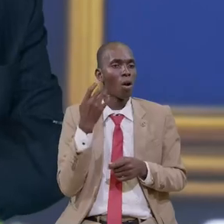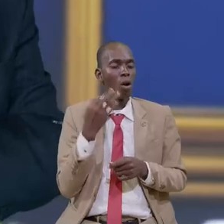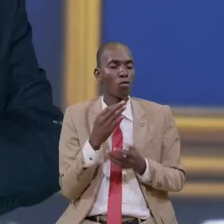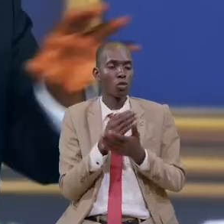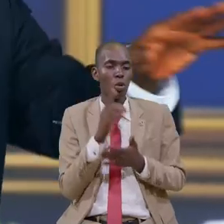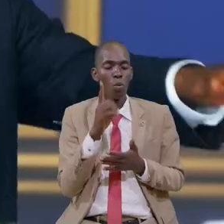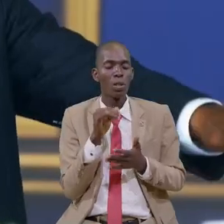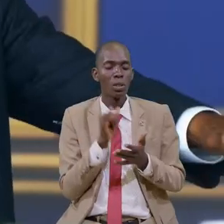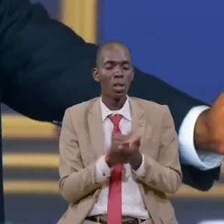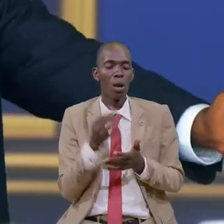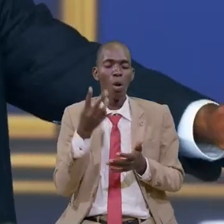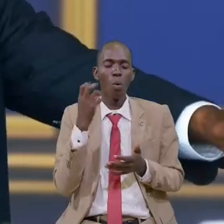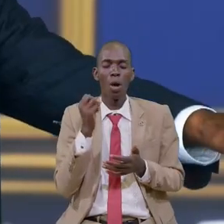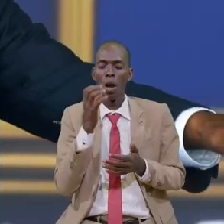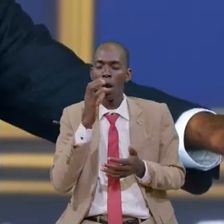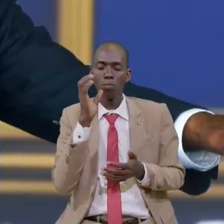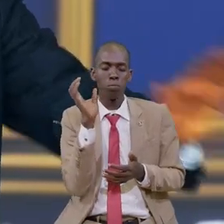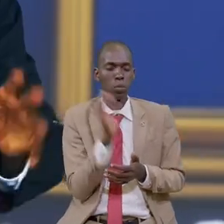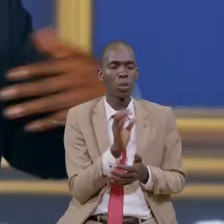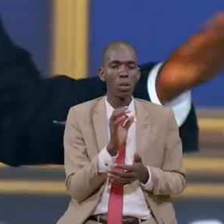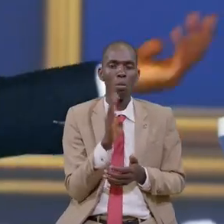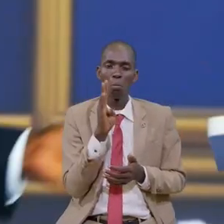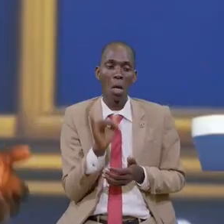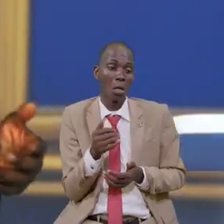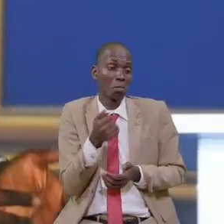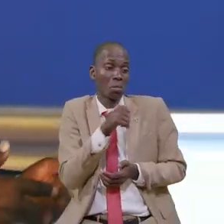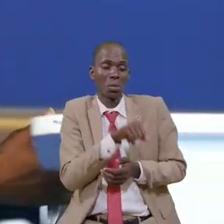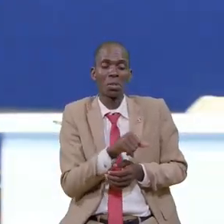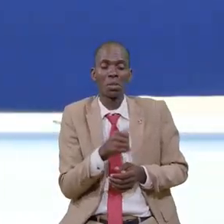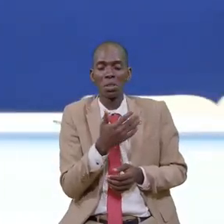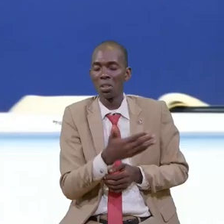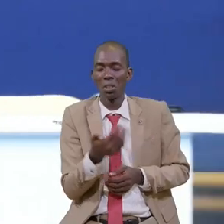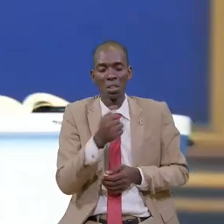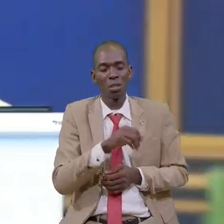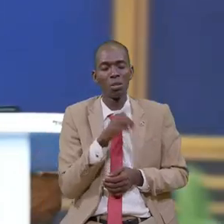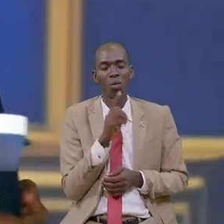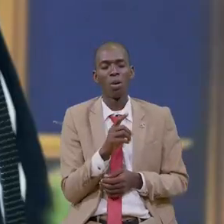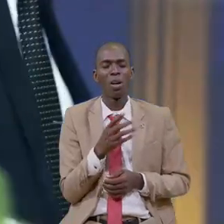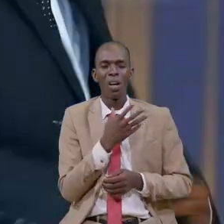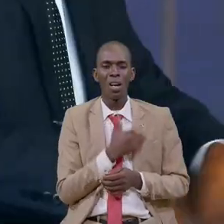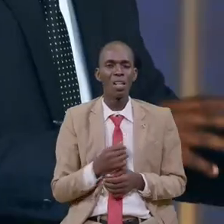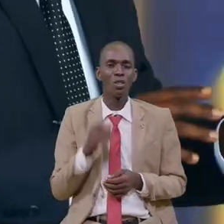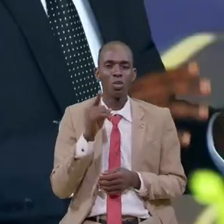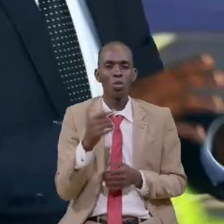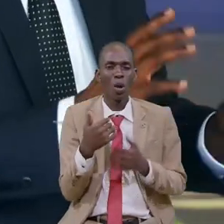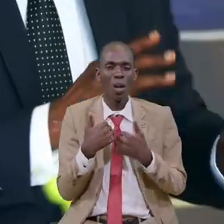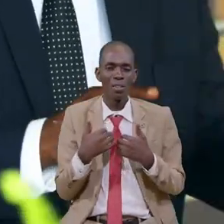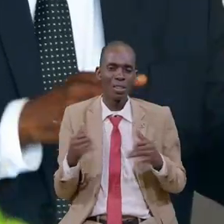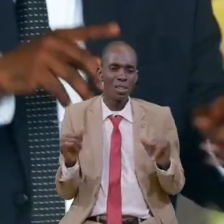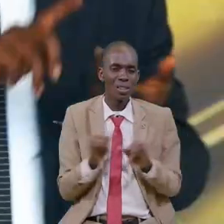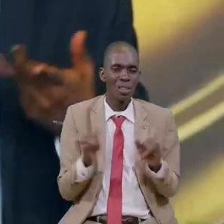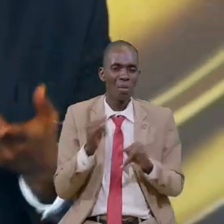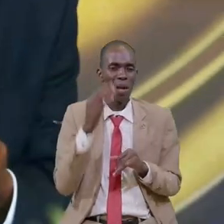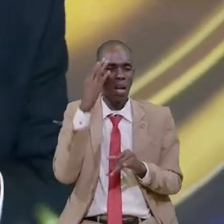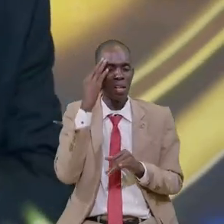été maudit par quelqu'un d'autre. Et maintenant, nous avons les mêmes expériences